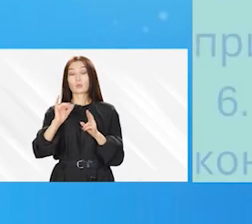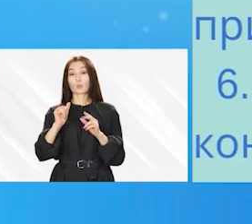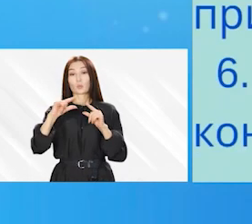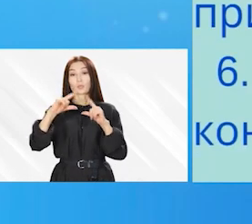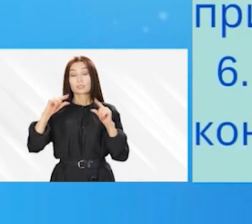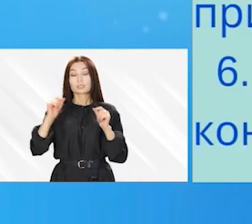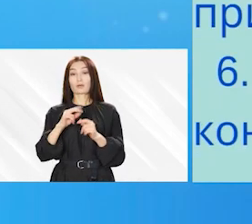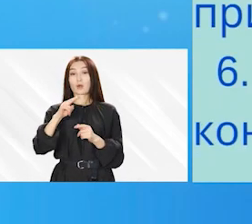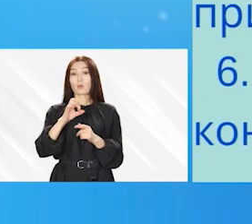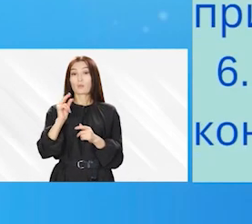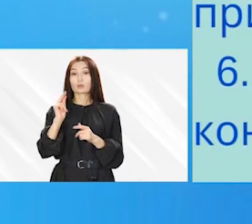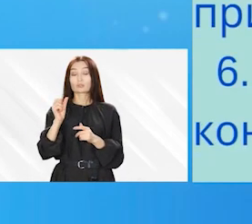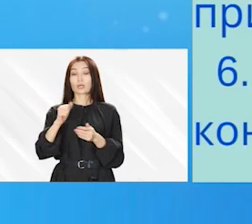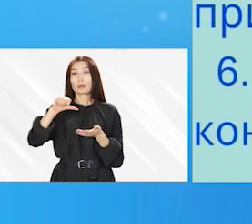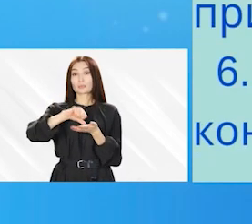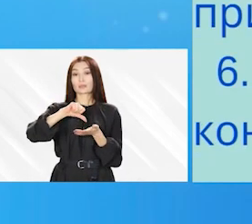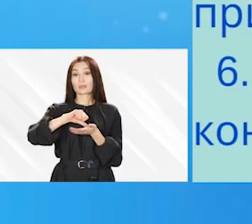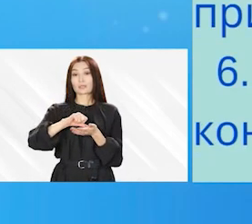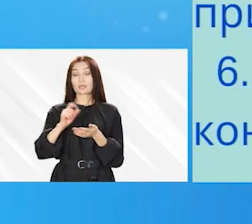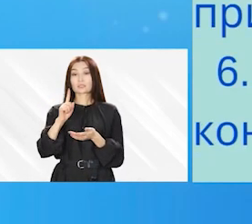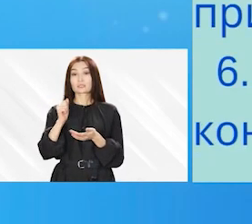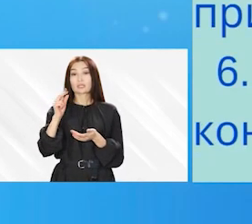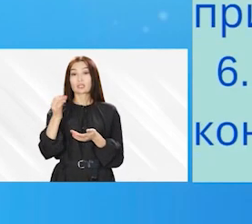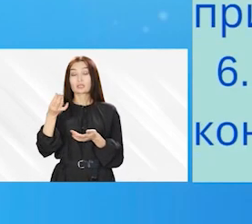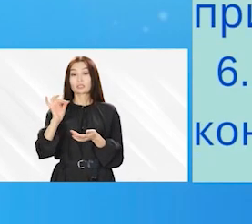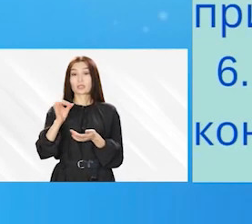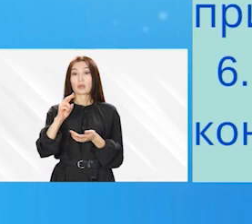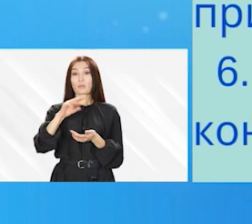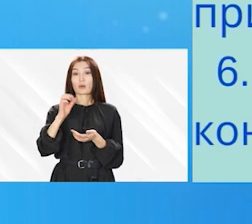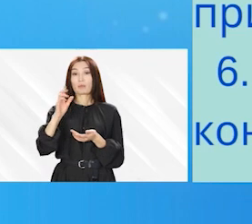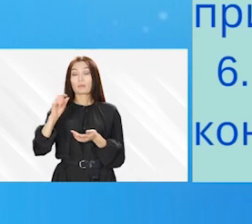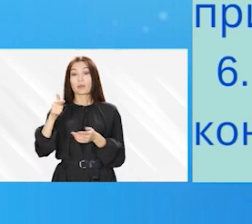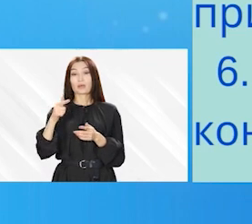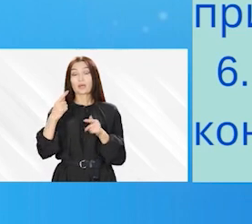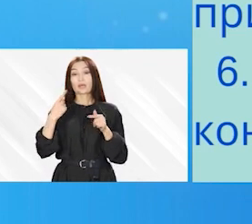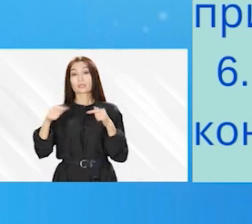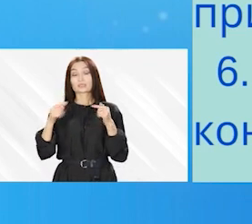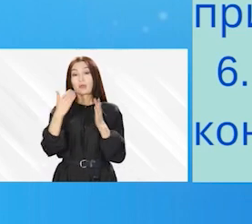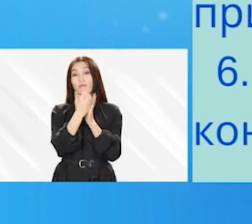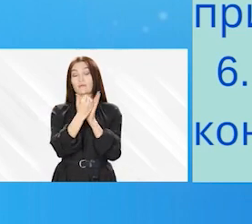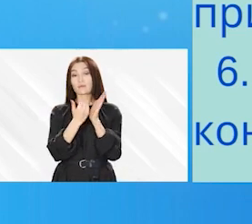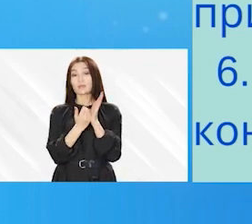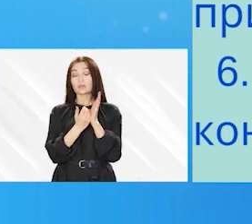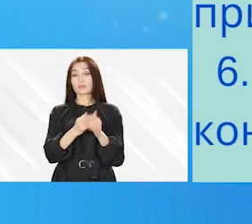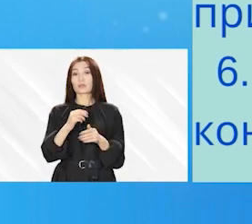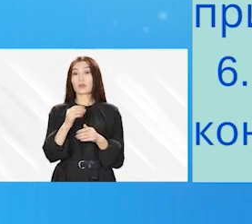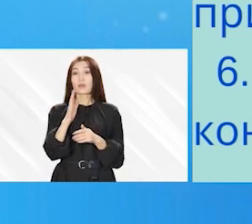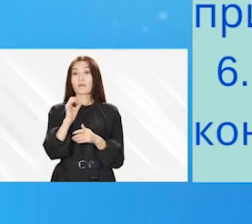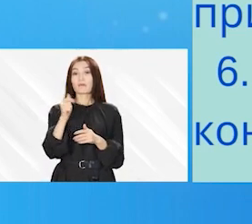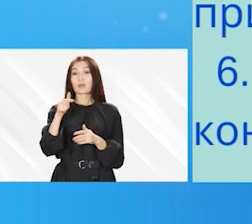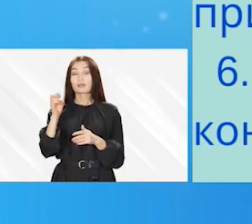. представляет собой зачаточный побег различают виды почек такие как